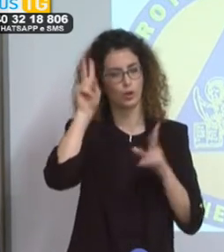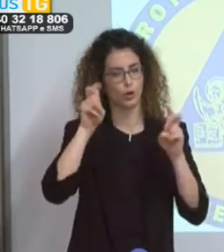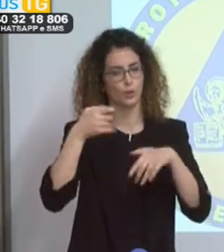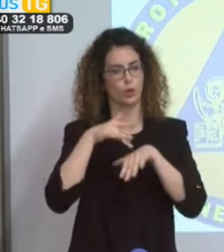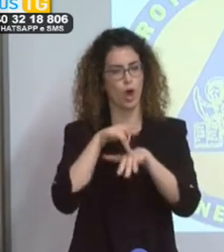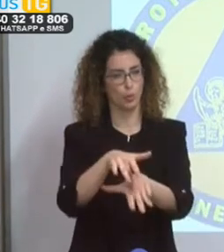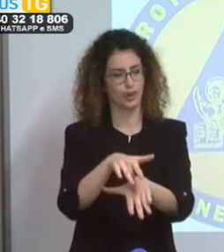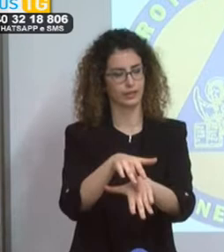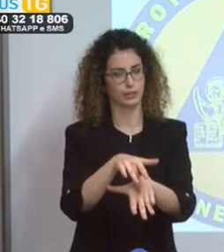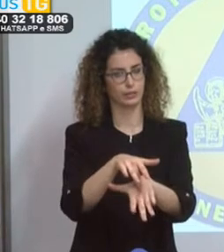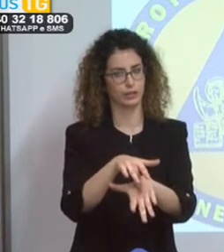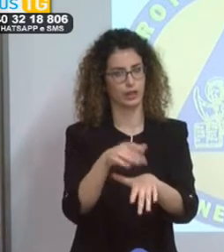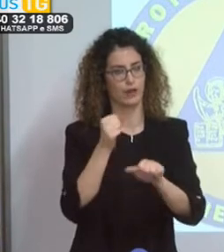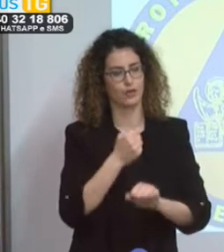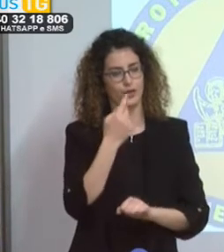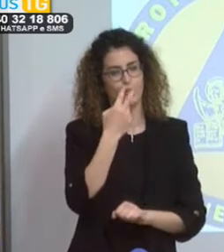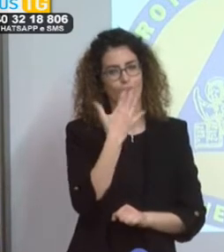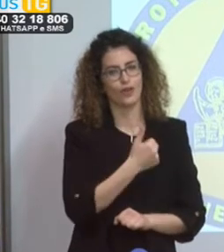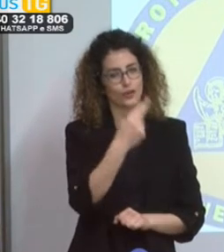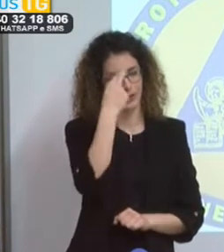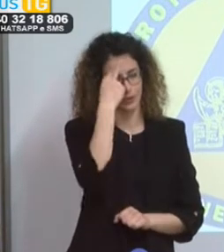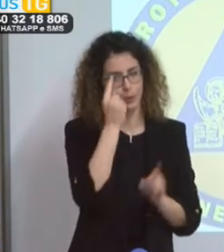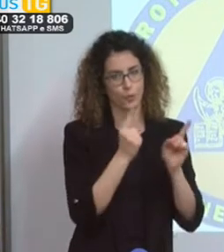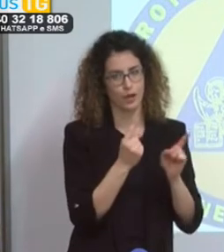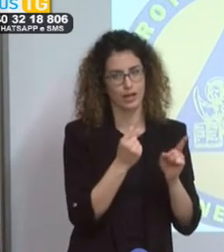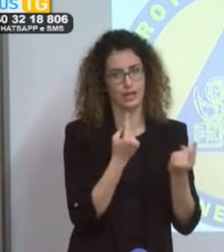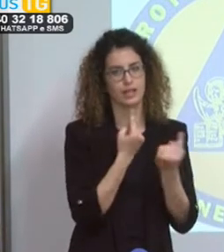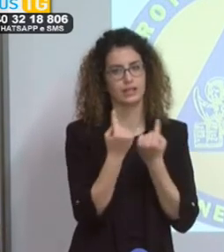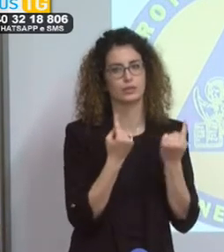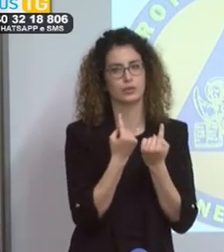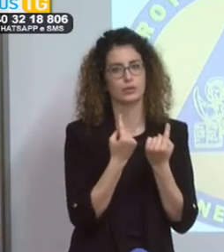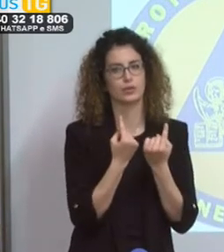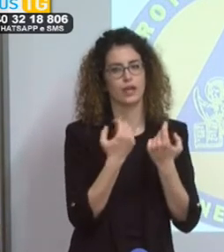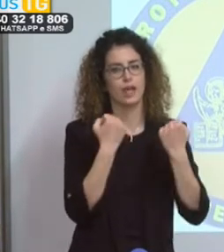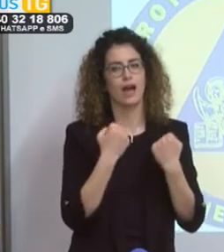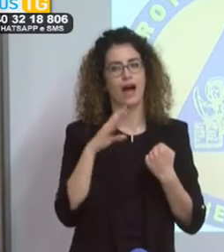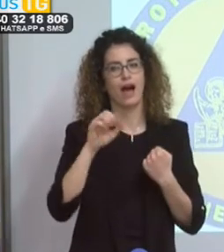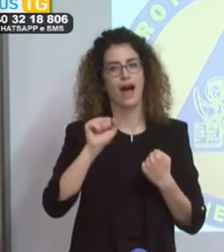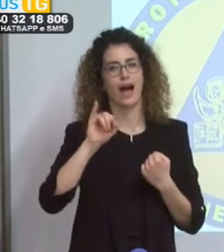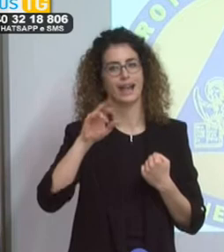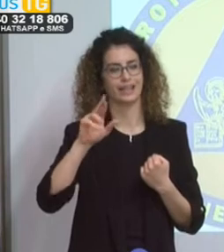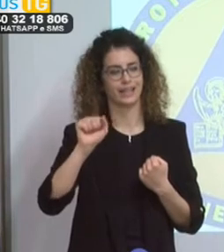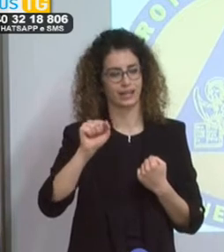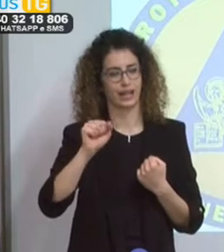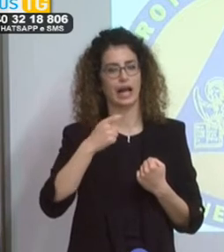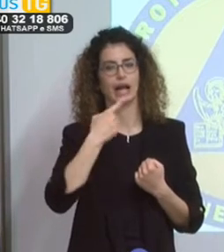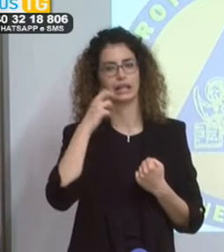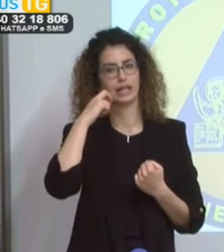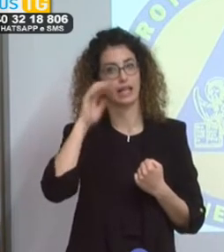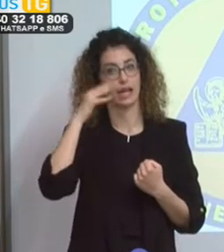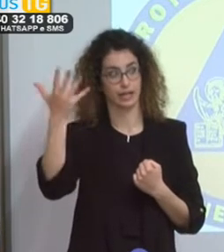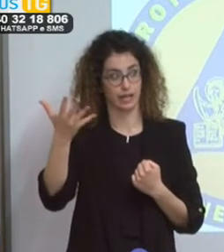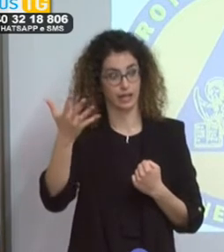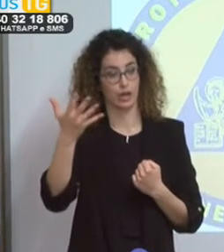accompagnatore. Mi permetto di ricordare la questione dei residenti AIRE, cioè di chi non solo è all'estero, e il problema